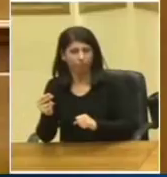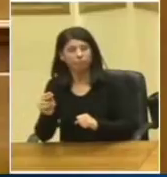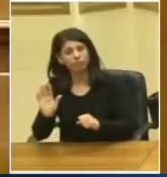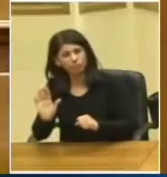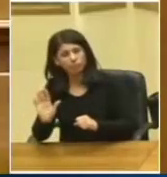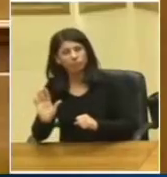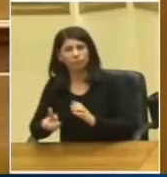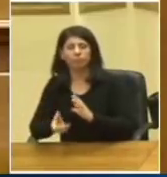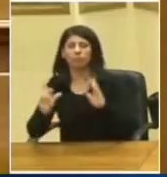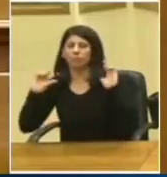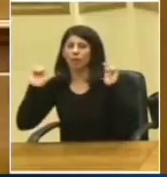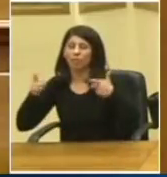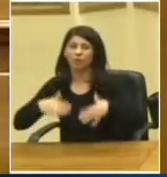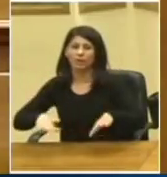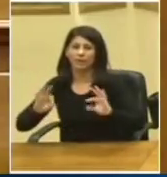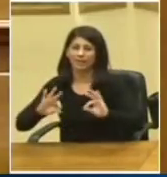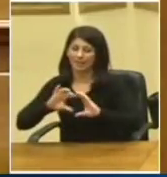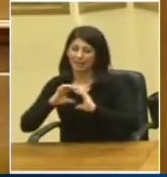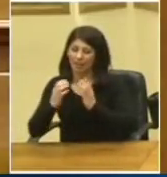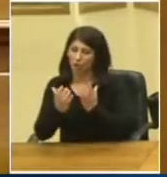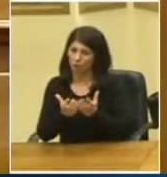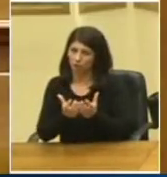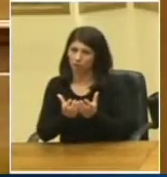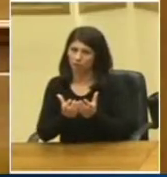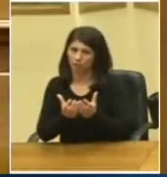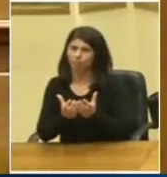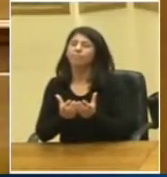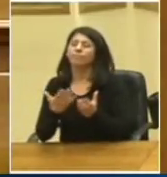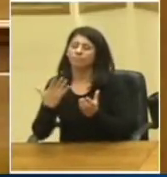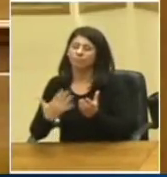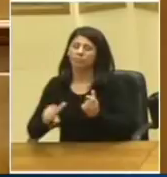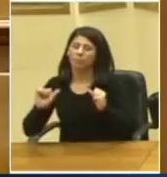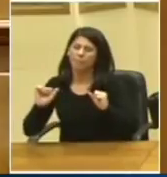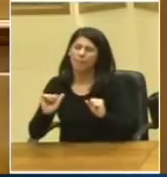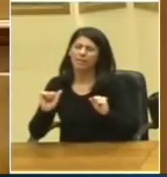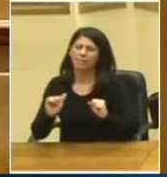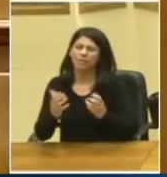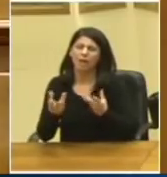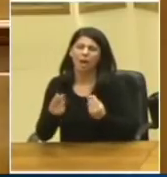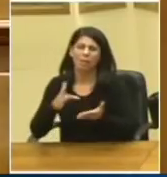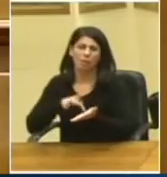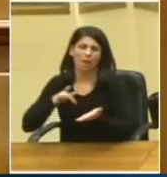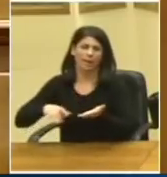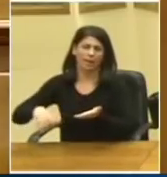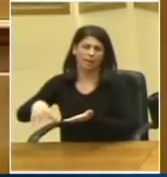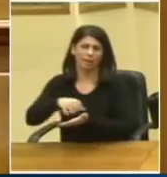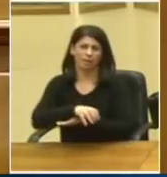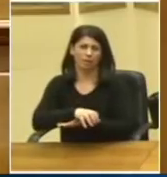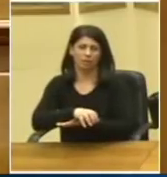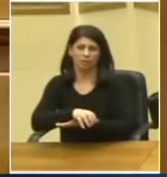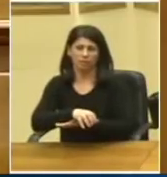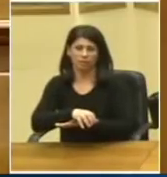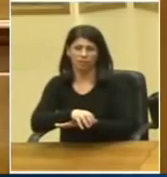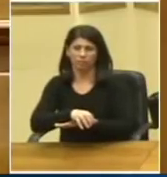η δημοκρατική αρχή γενικότερα, δέχεται διαρκώς πιέσεις και από πολλαπλά κέντρα. Από τις αγορές